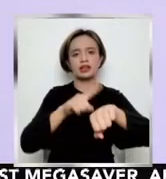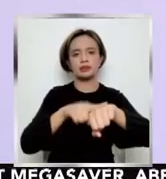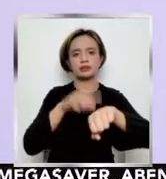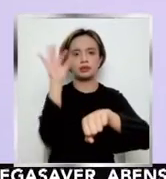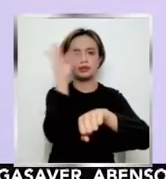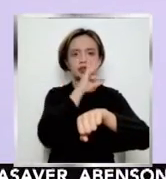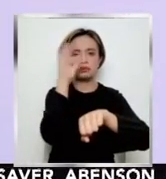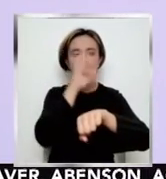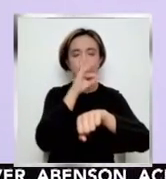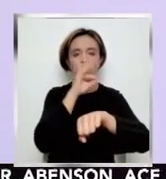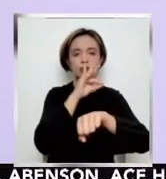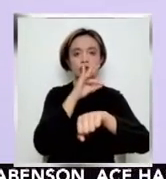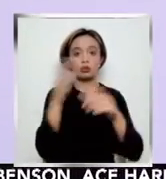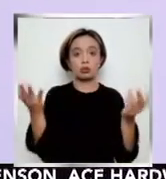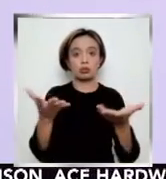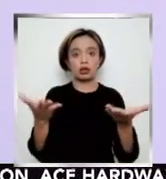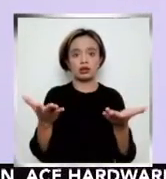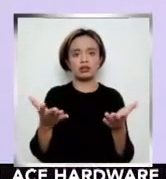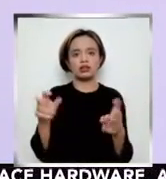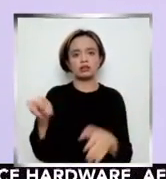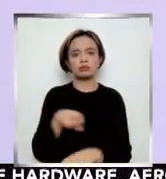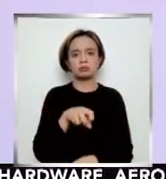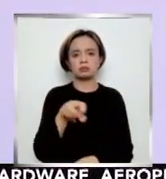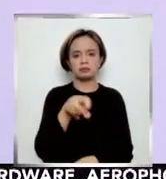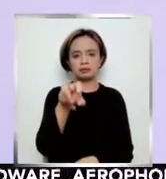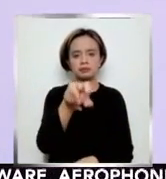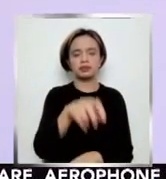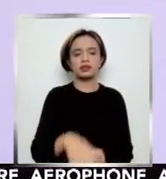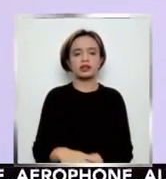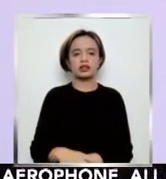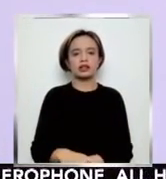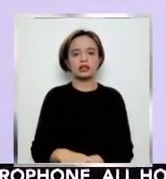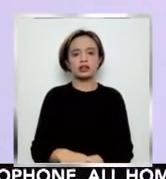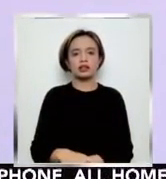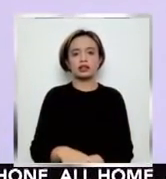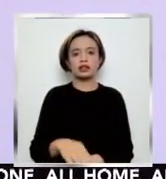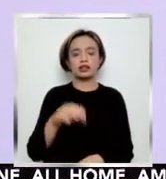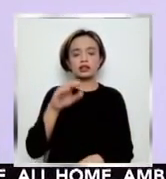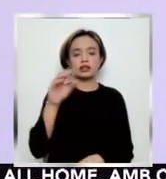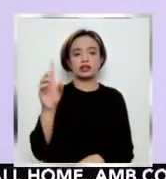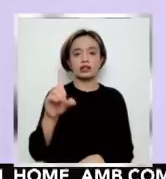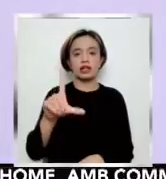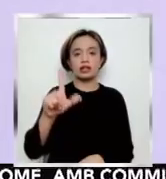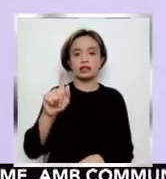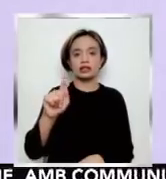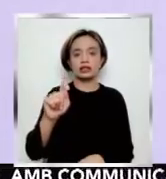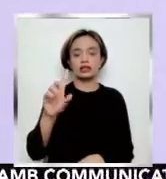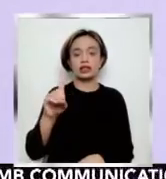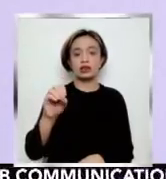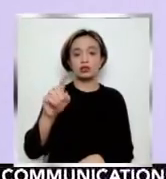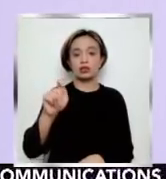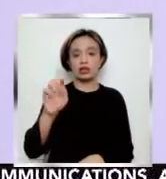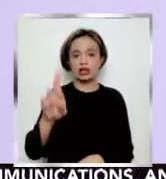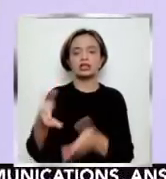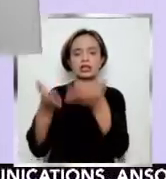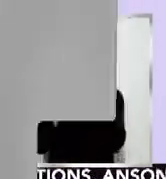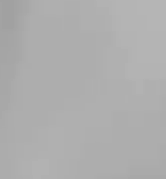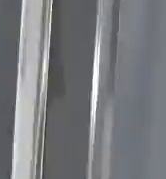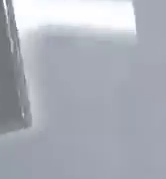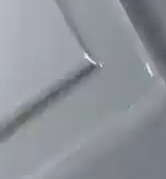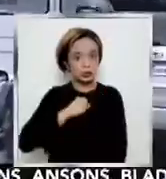kalsada. Humingi ng paumanhin at may pangako ang Transportation Department. At yan po ang tinutukan ni Maki Pulido.